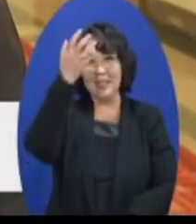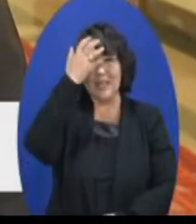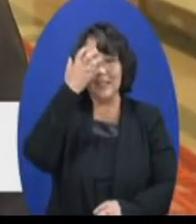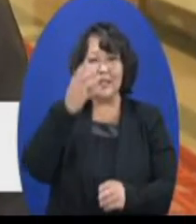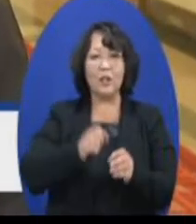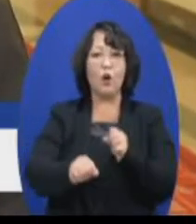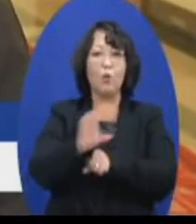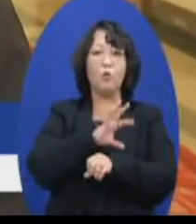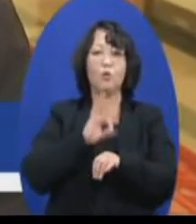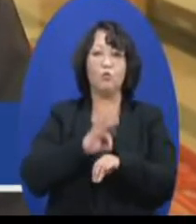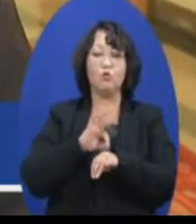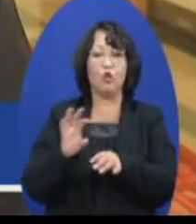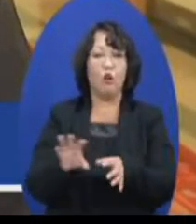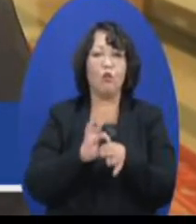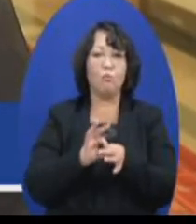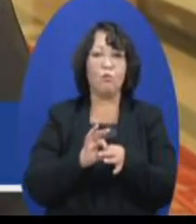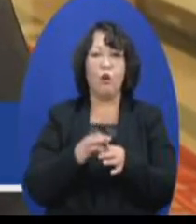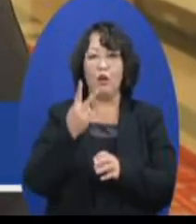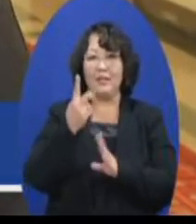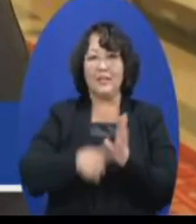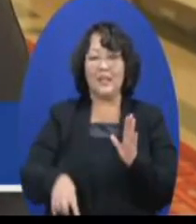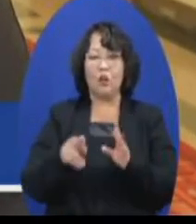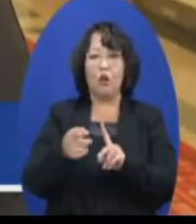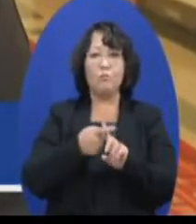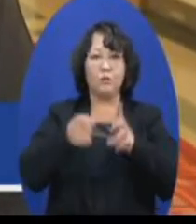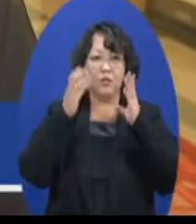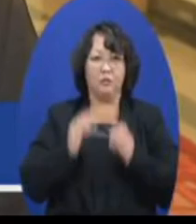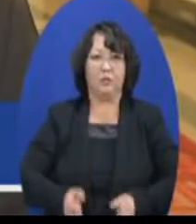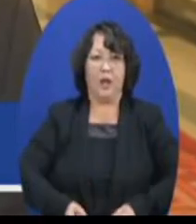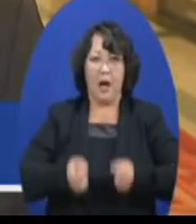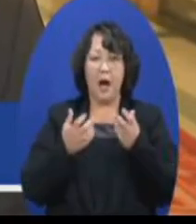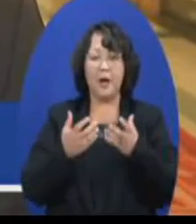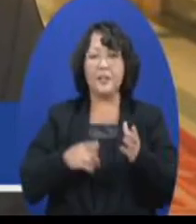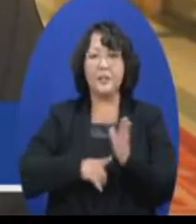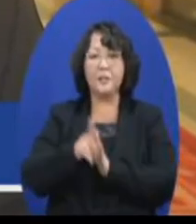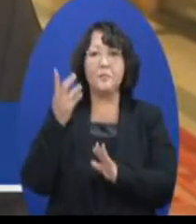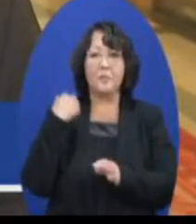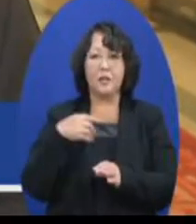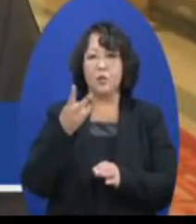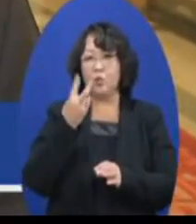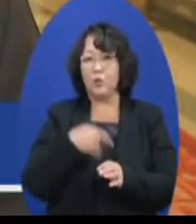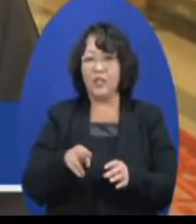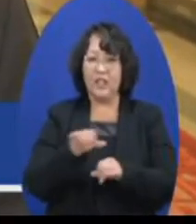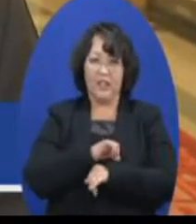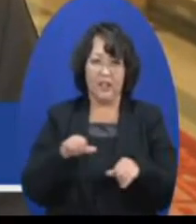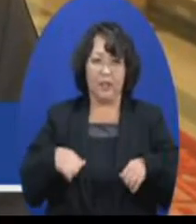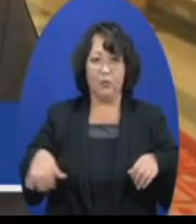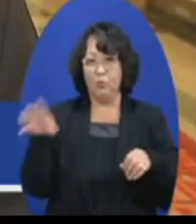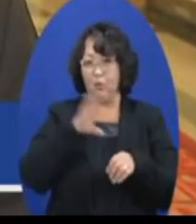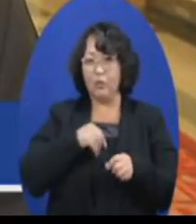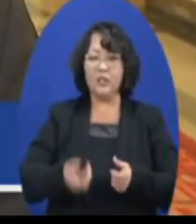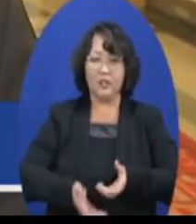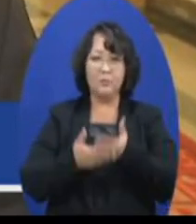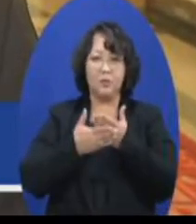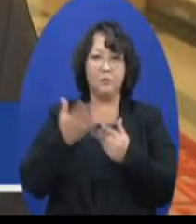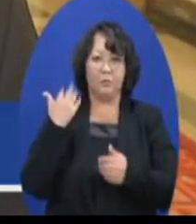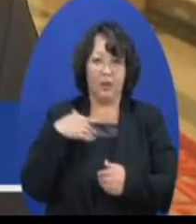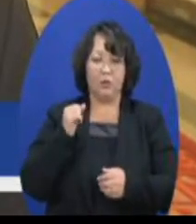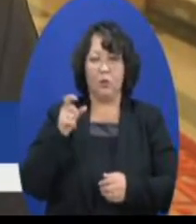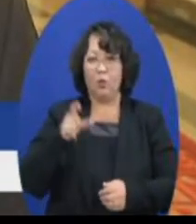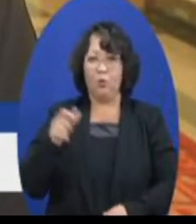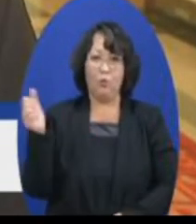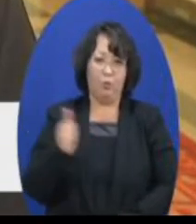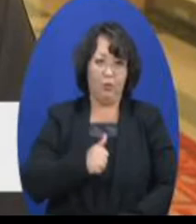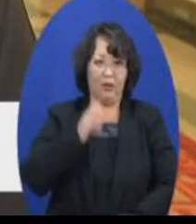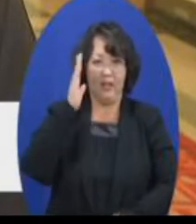Засгийн газар цар тахалтай холбогдуулан 2-р сард холбогдох шийдвэрийг гаргаж эхэлж байх үед ард иргэд нийтээрээ дэмжиж байсан. Хүн